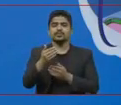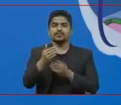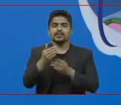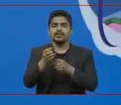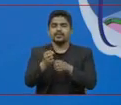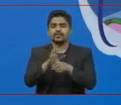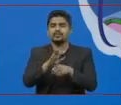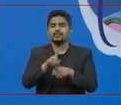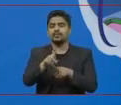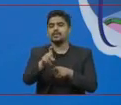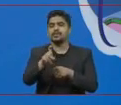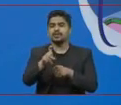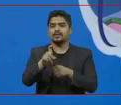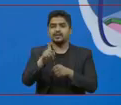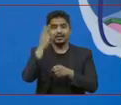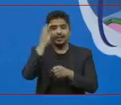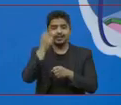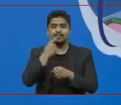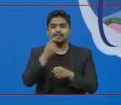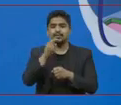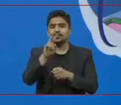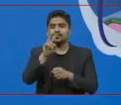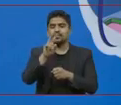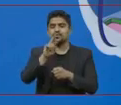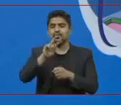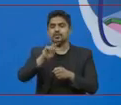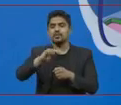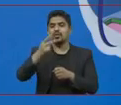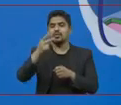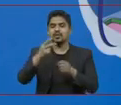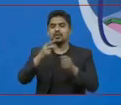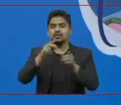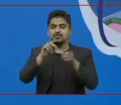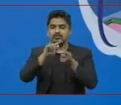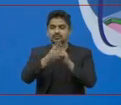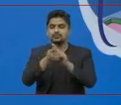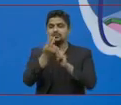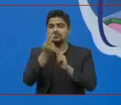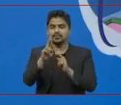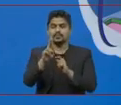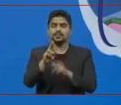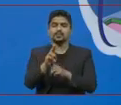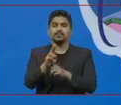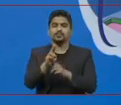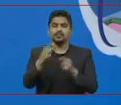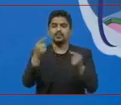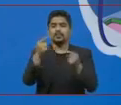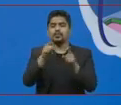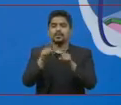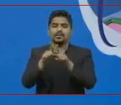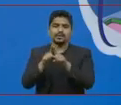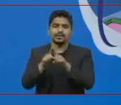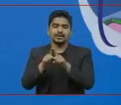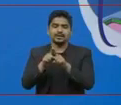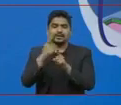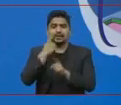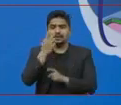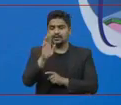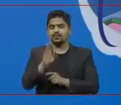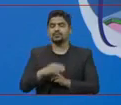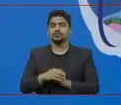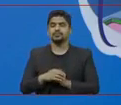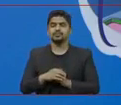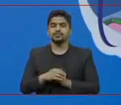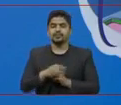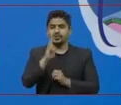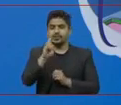भनेर घोषणा नगरिसकेको अवस्थाको डबल म्युटेसन भएको एउटा चाहिँ स्याम्पल, हाम्रो स्याम्पल पनि सिक्वेन्सिङ गर्दा